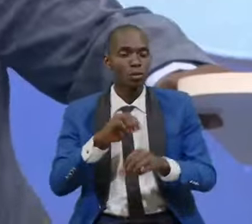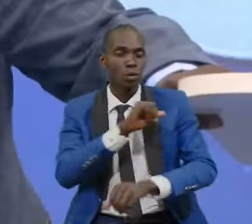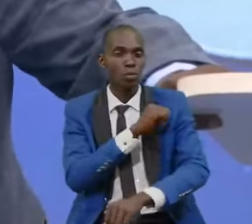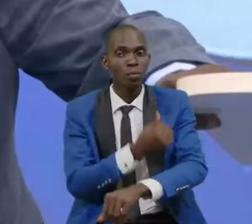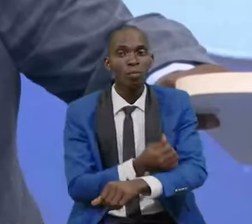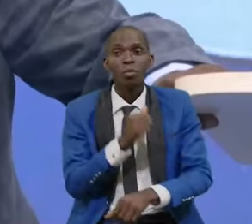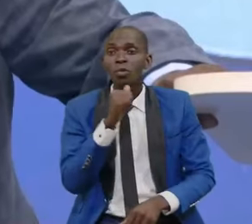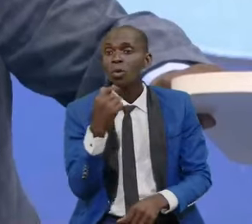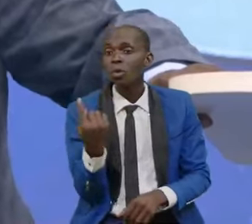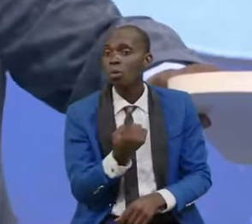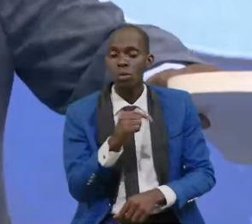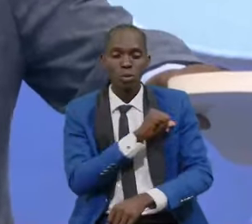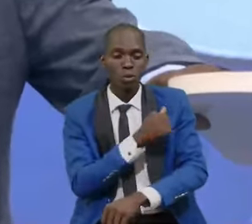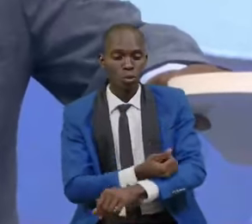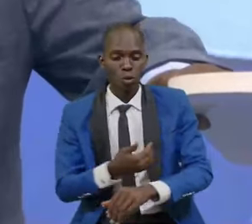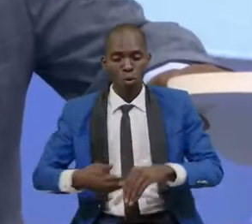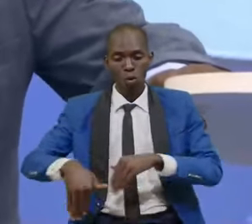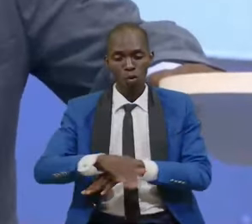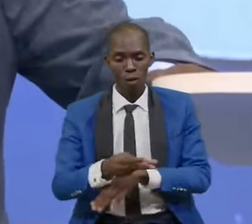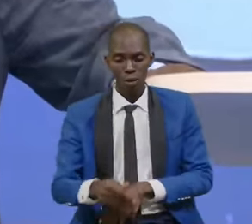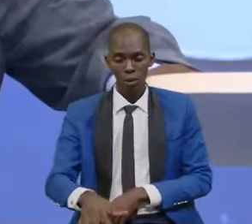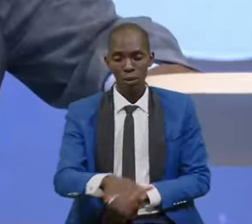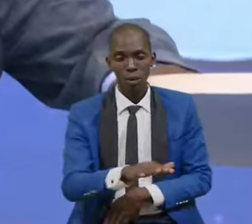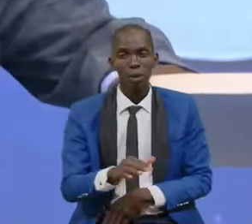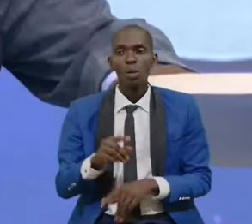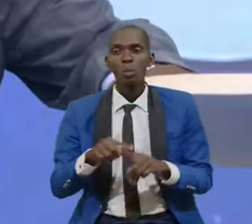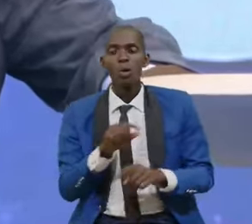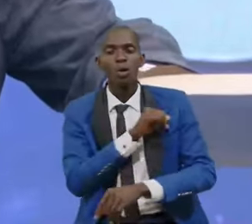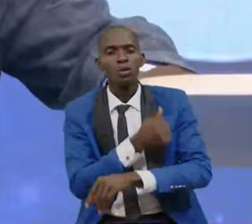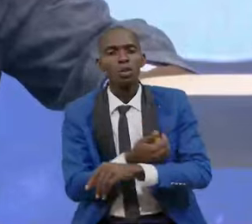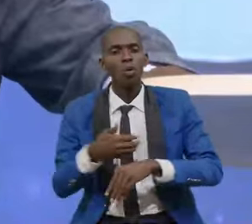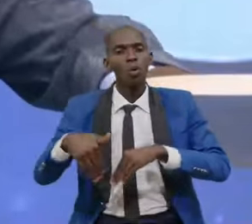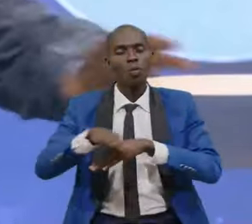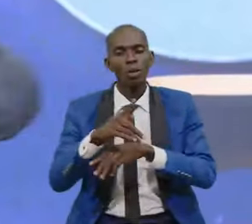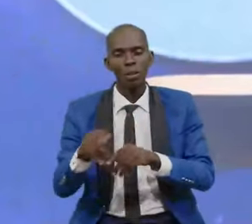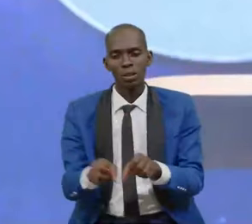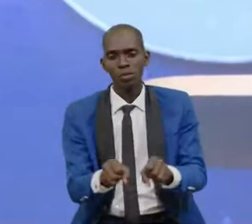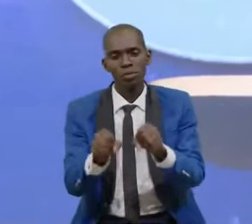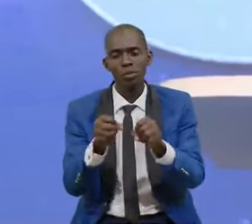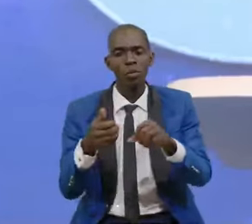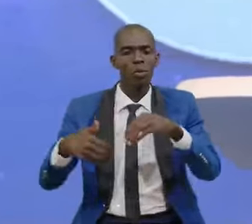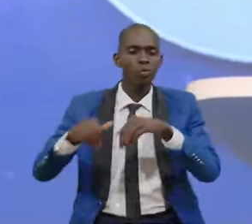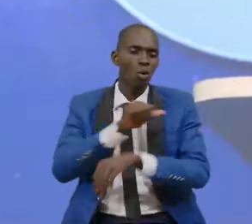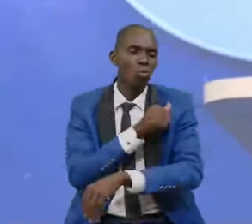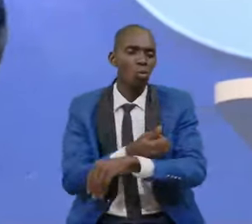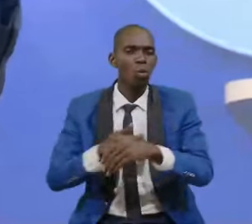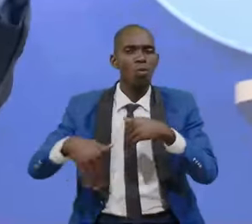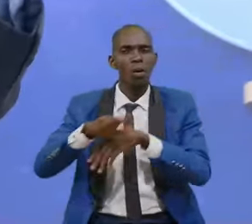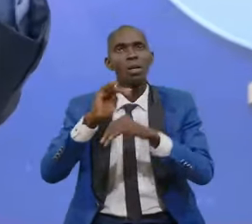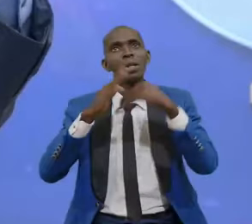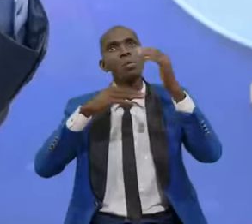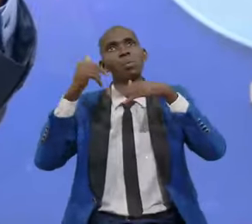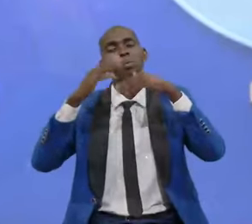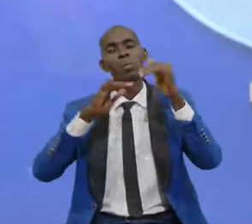seulement l'autorité sur la terre, mais l'autorité sur les rues, l'autorité sur les bâtiments, ils veulent avoir